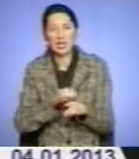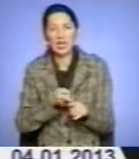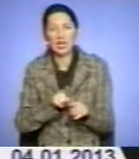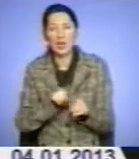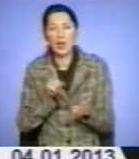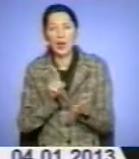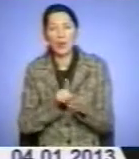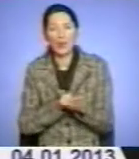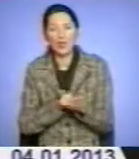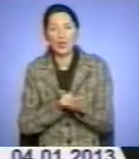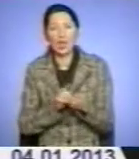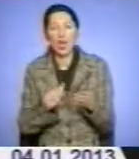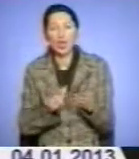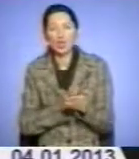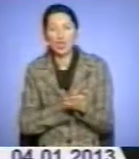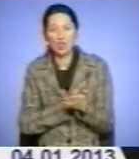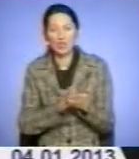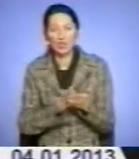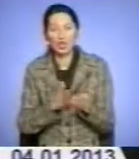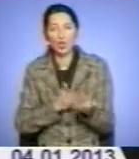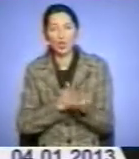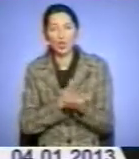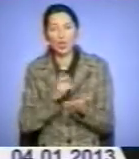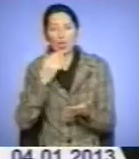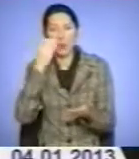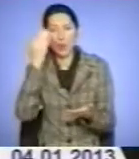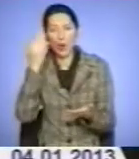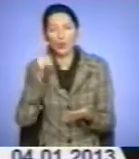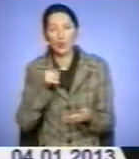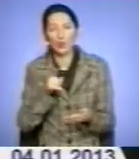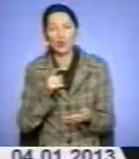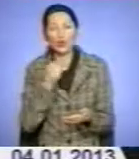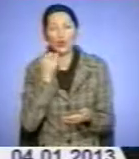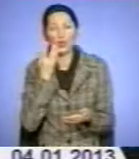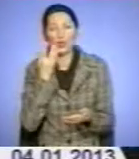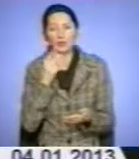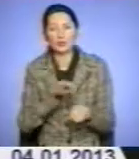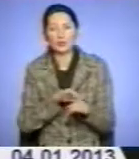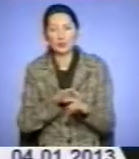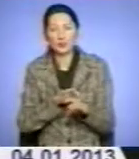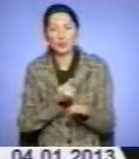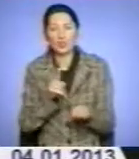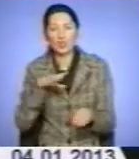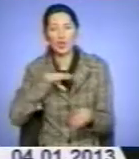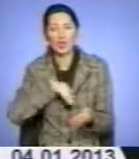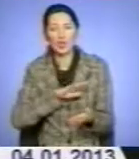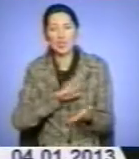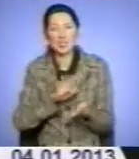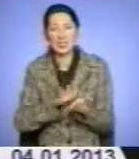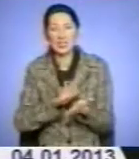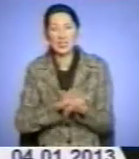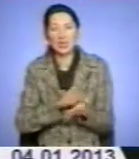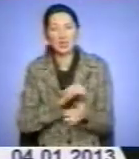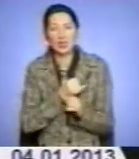повинна, очистившись, служити Богові. Тому що коли тіло чи душа нечиста, вона не може